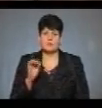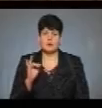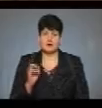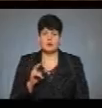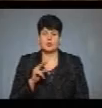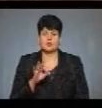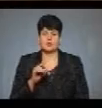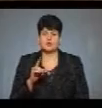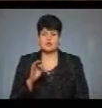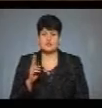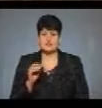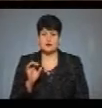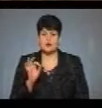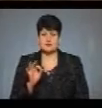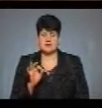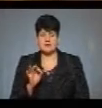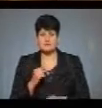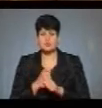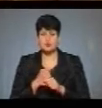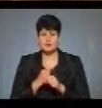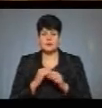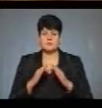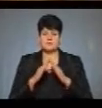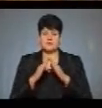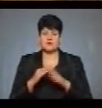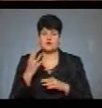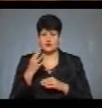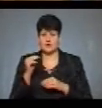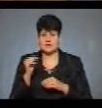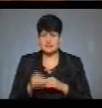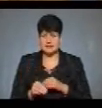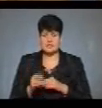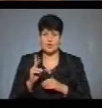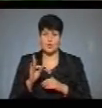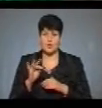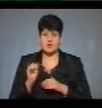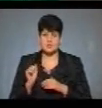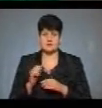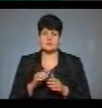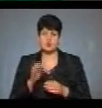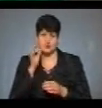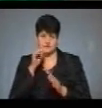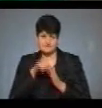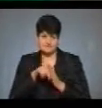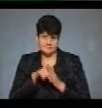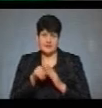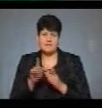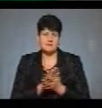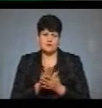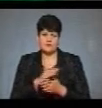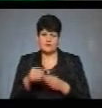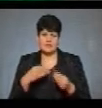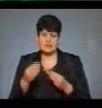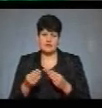Оксаною. Гілки і стовбур ялинки сформували із 4 000 круасанів з солодким наповнювачем. Їх безкоштовно надали у